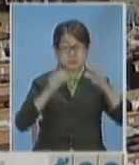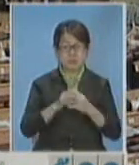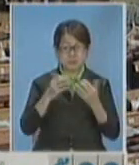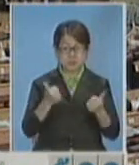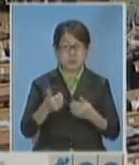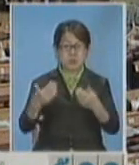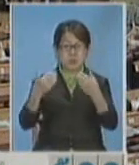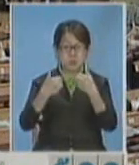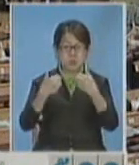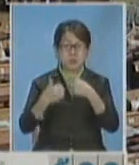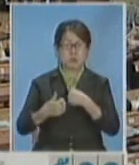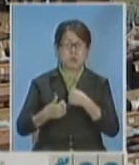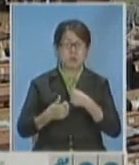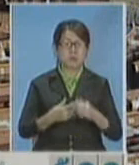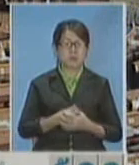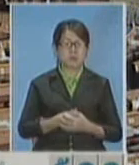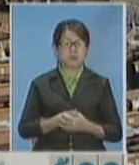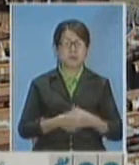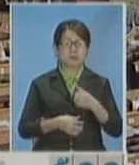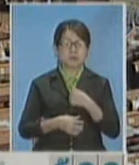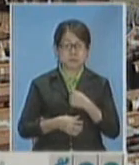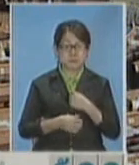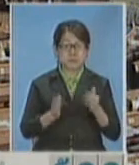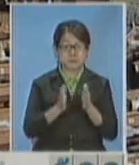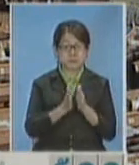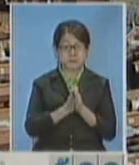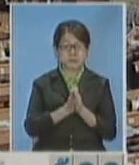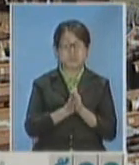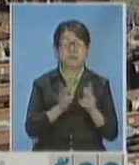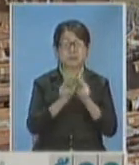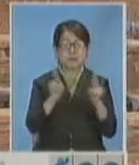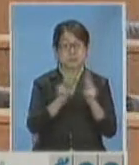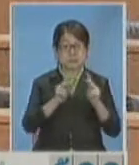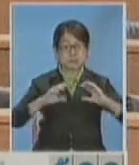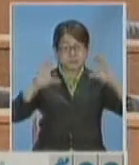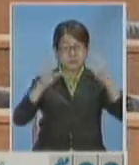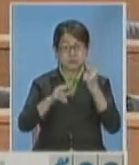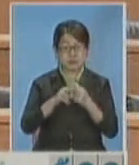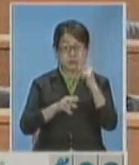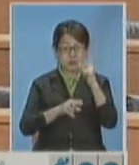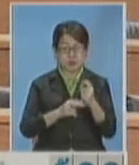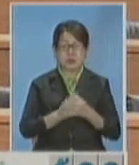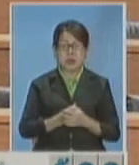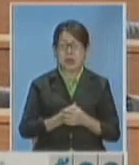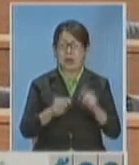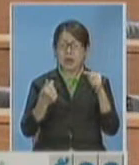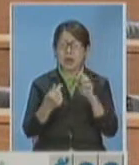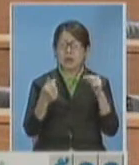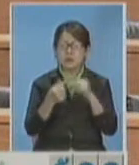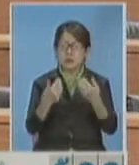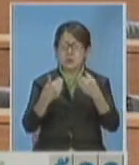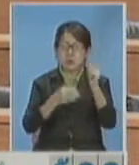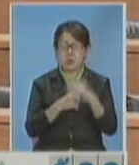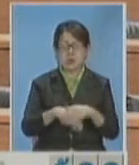การกล่าวพาดพิงทำให้ผมนะครับและทางวิปเสียหายต่อกรณีที่มีเรื่องของการควบคุมนะครับการ